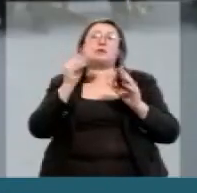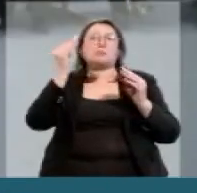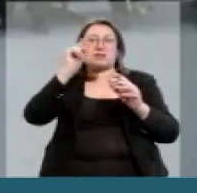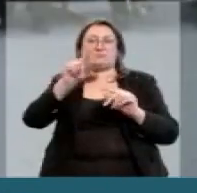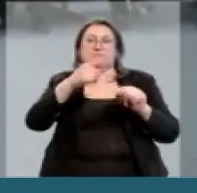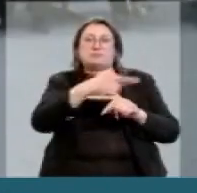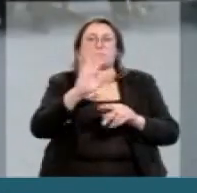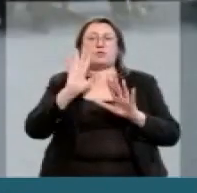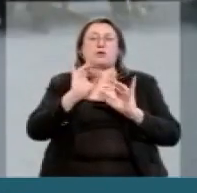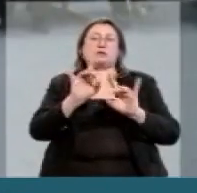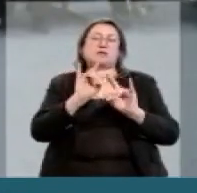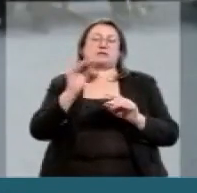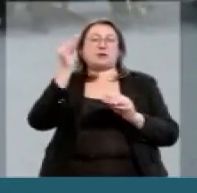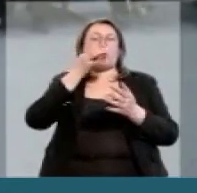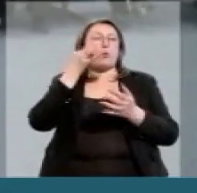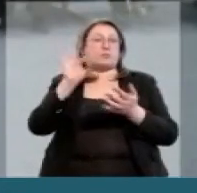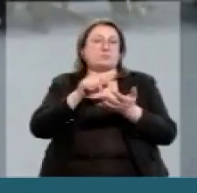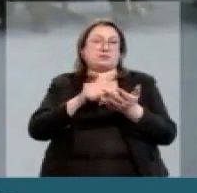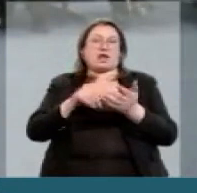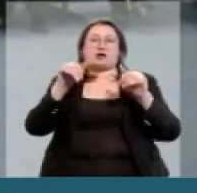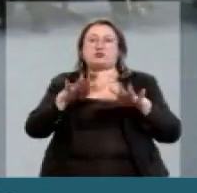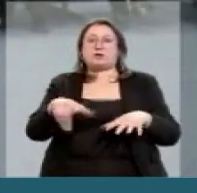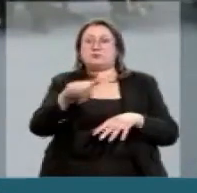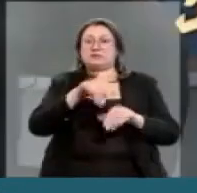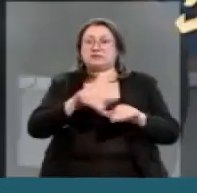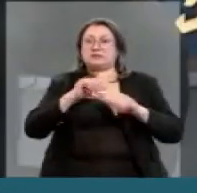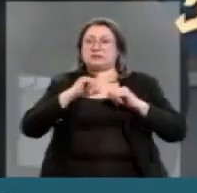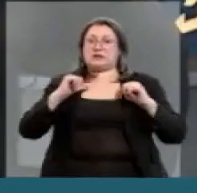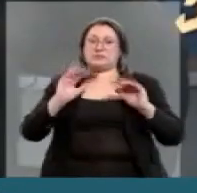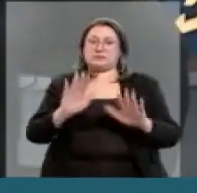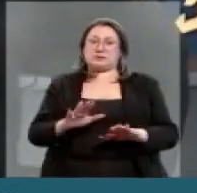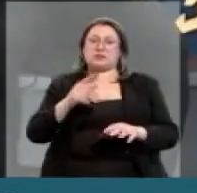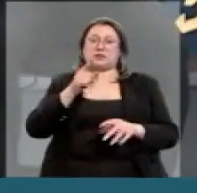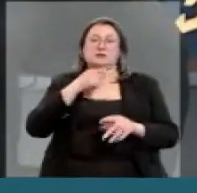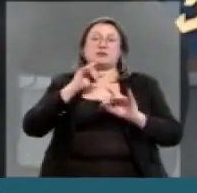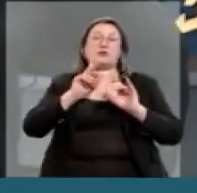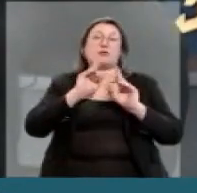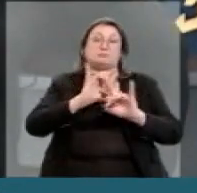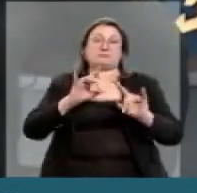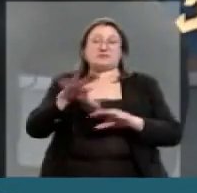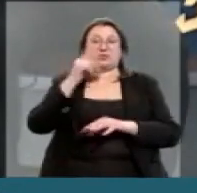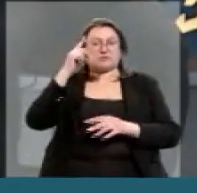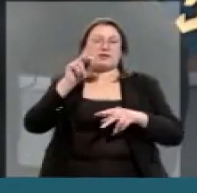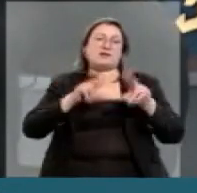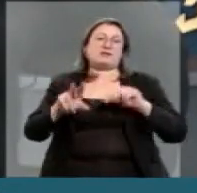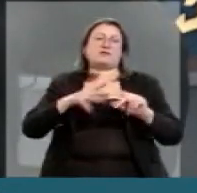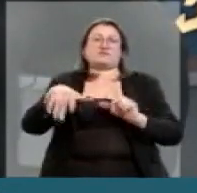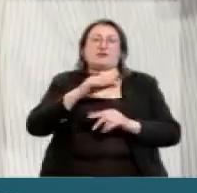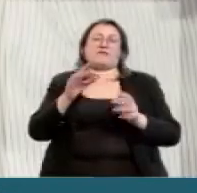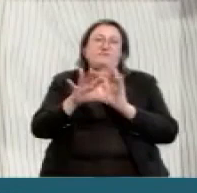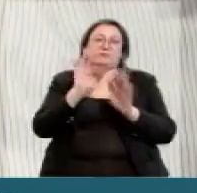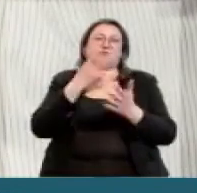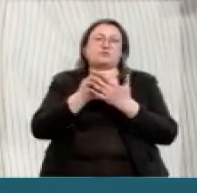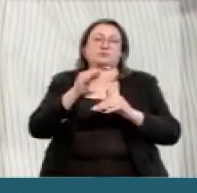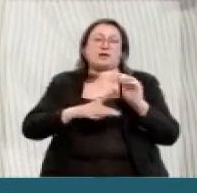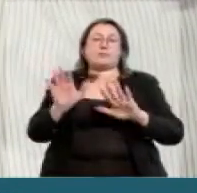и поделиться опытом. Решение принимает, безусловно, сам школьник. Спикеры надеются, что все найдут свое призвание, чтобы после